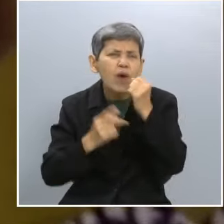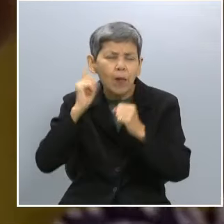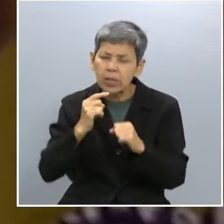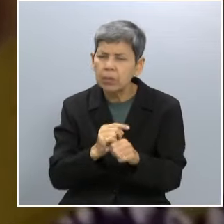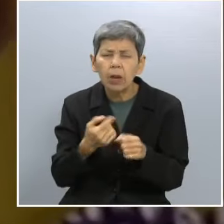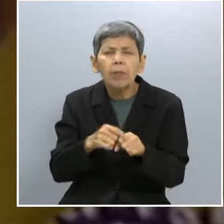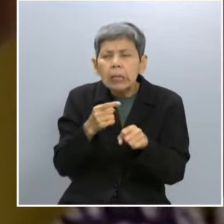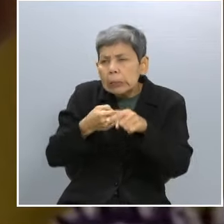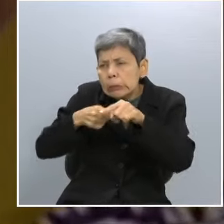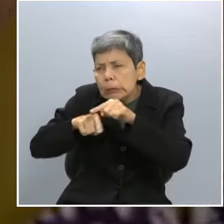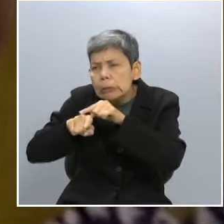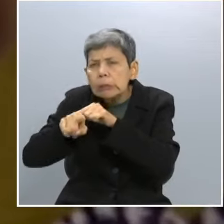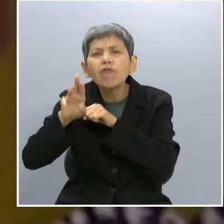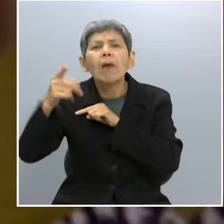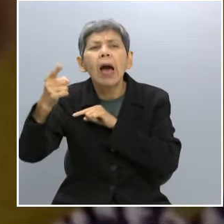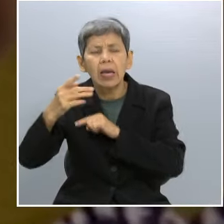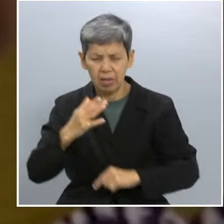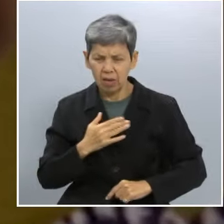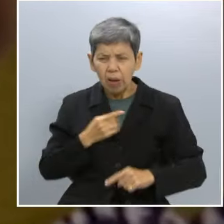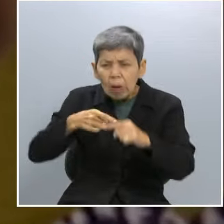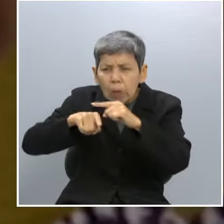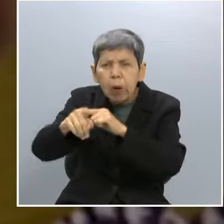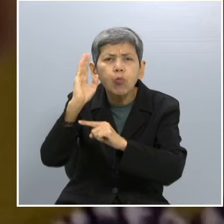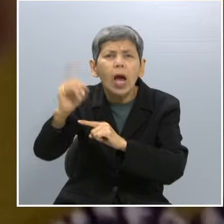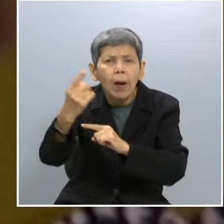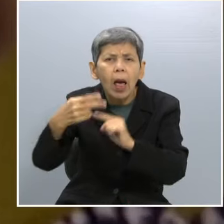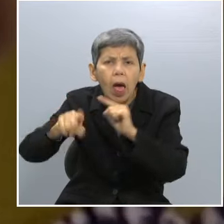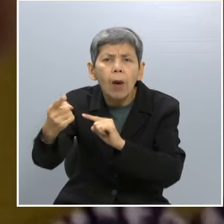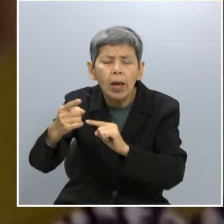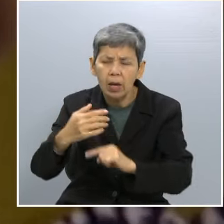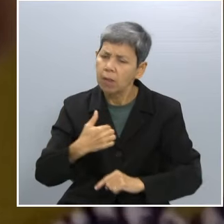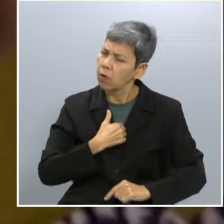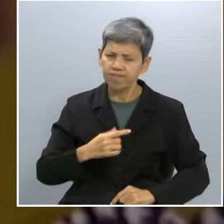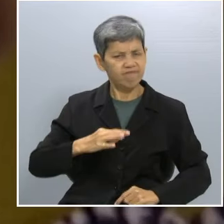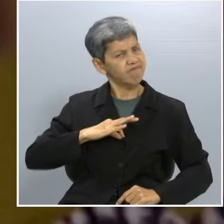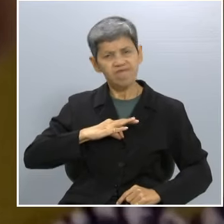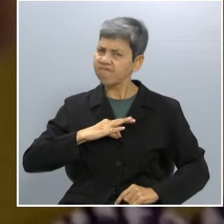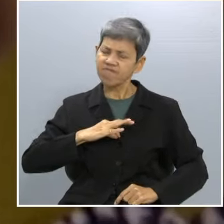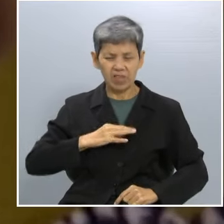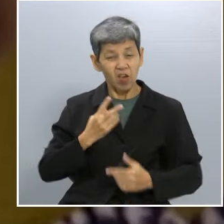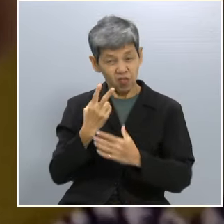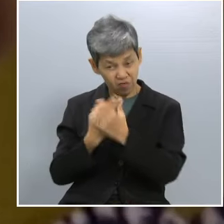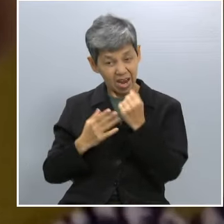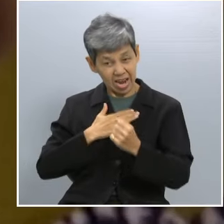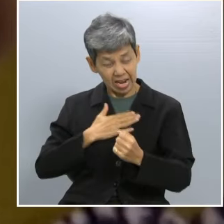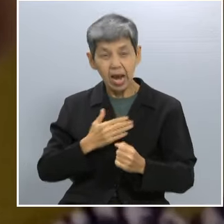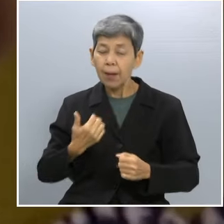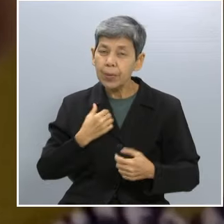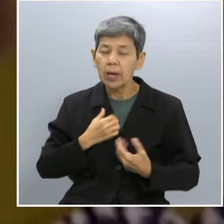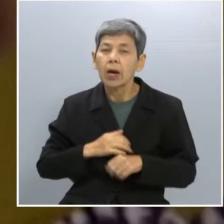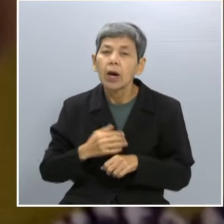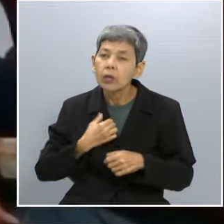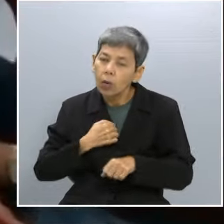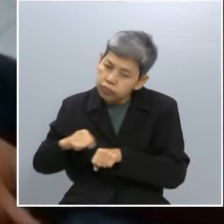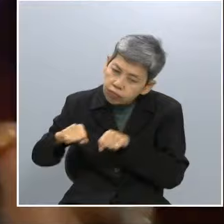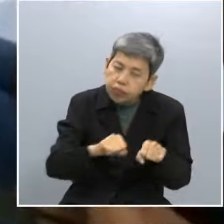ใจอืแล้วแฟนผมเนี่ยมันแอบไปคบกับผู้ชายคนอื่นผมรับไม่ได้เพราะแฟนของผมเคยขี่รถมาหาแม่ของ